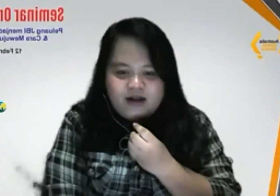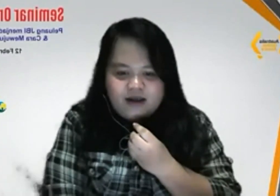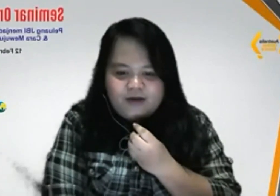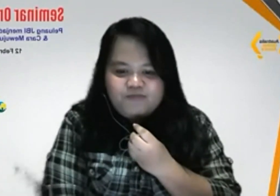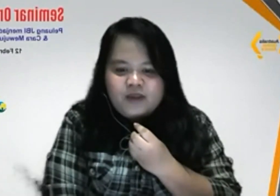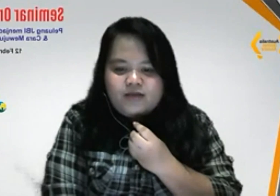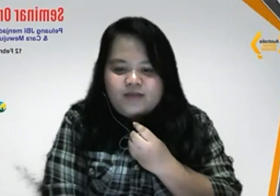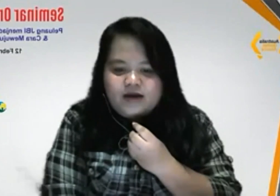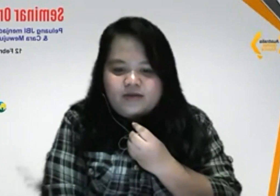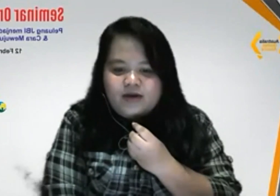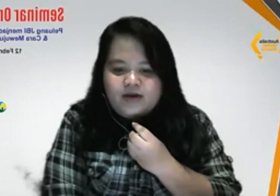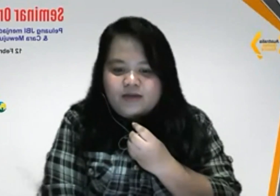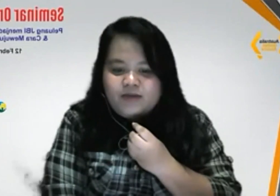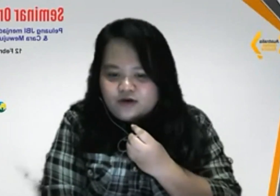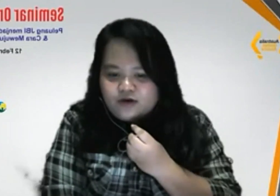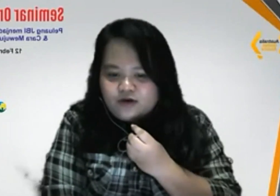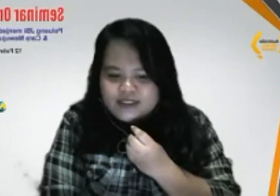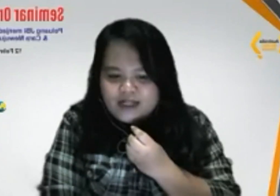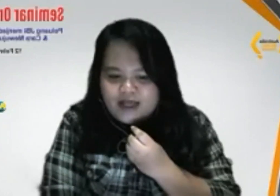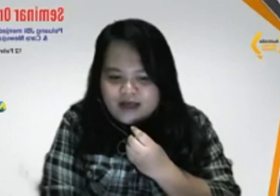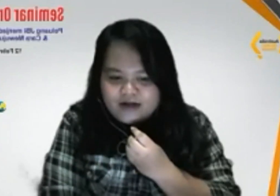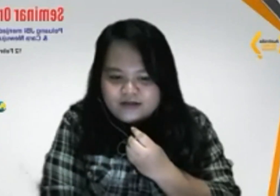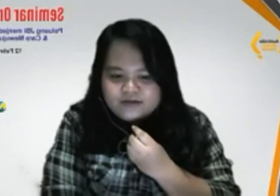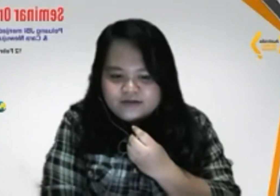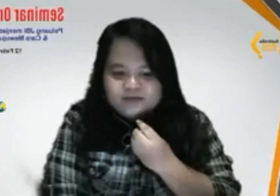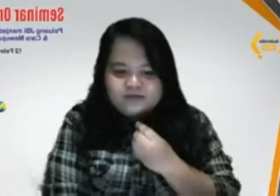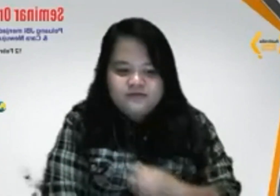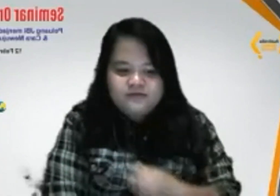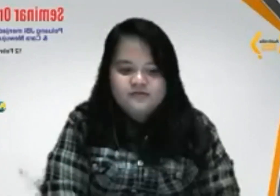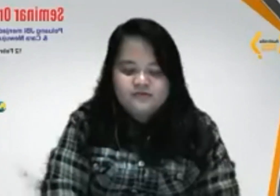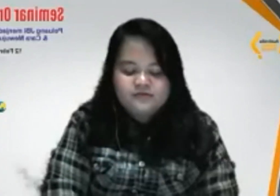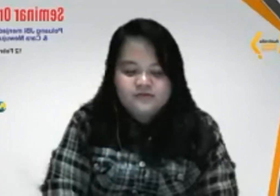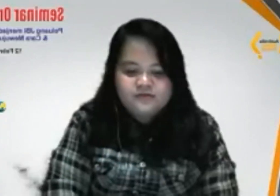pembukaannya kepada bapak Soeharto Septi lakukan